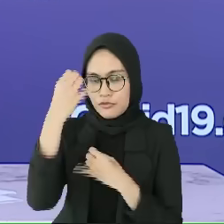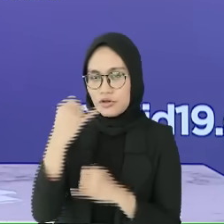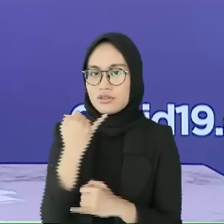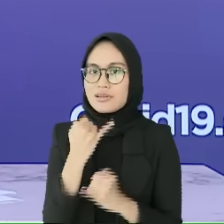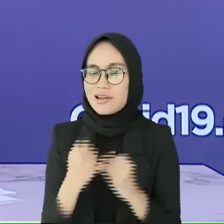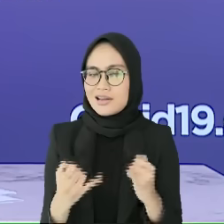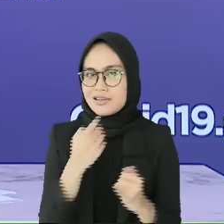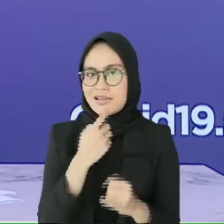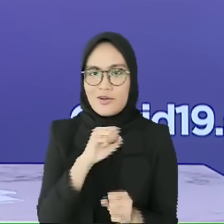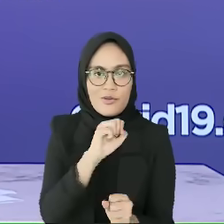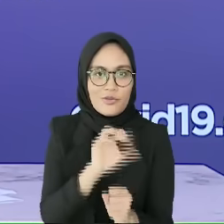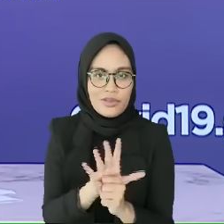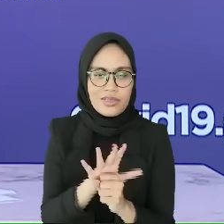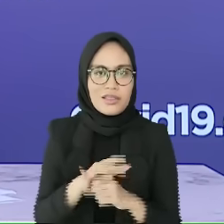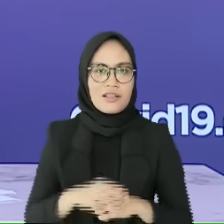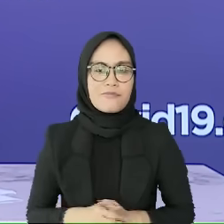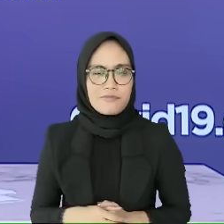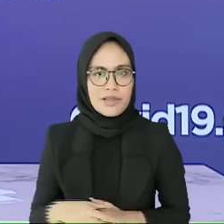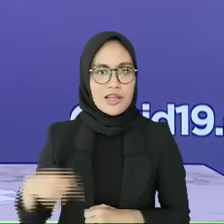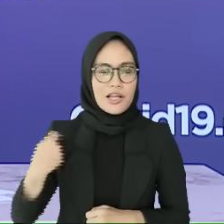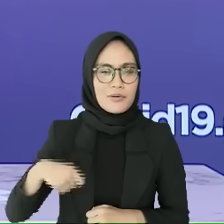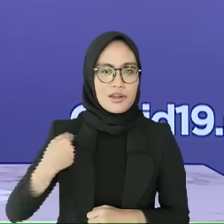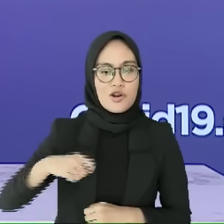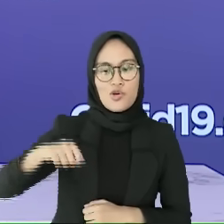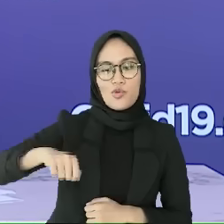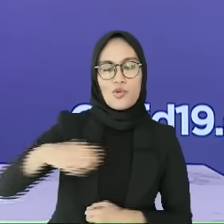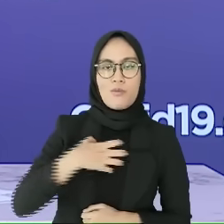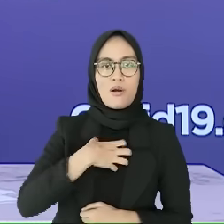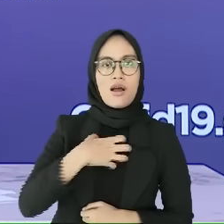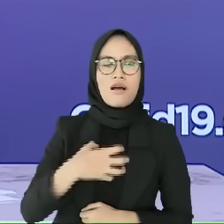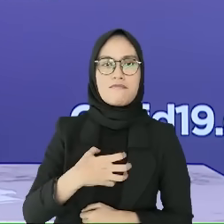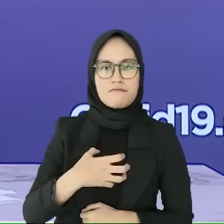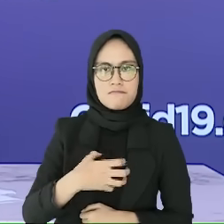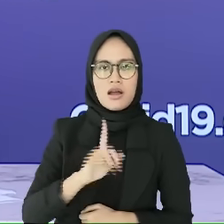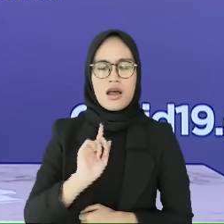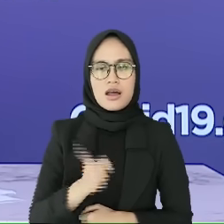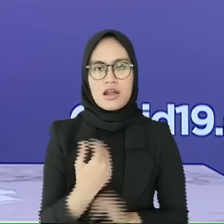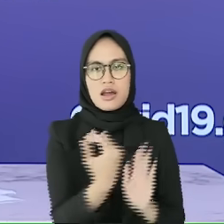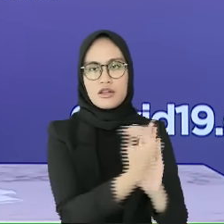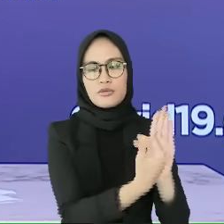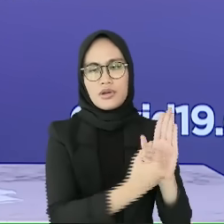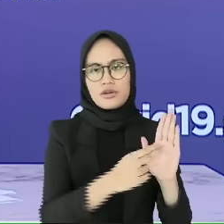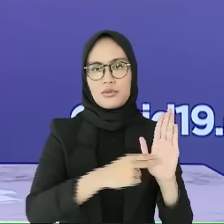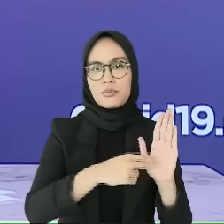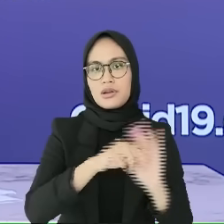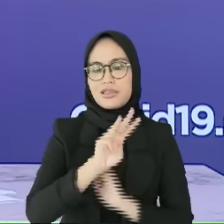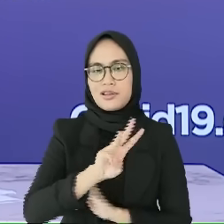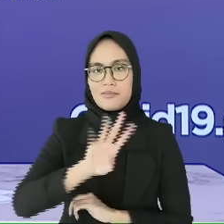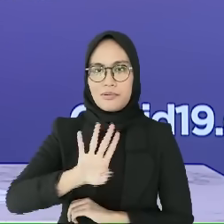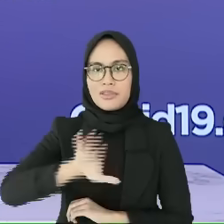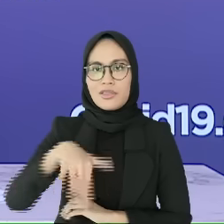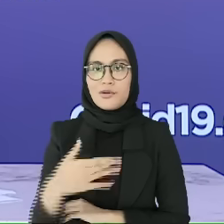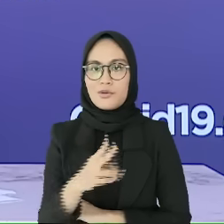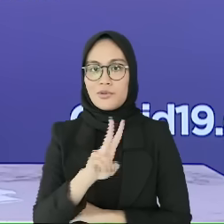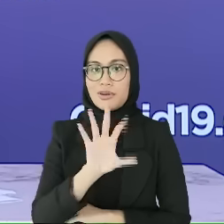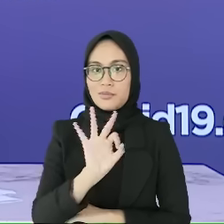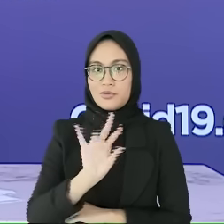COVID-19. Kementerian Hukum dan HAM telah mengeluarkan Permenkumham nomor 34 tahun